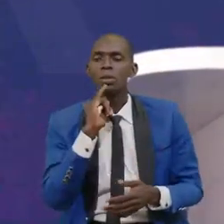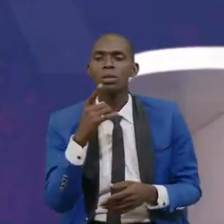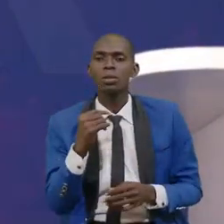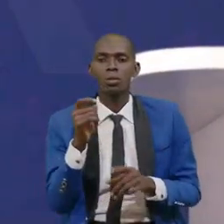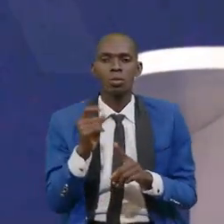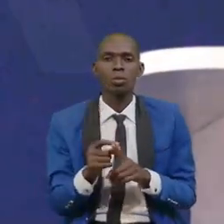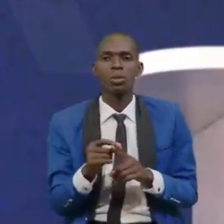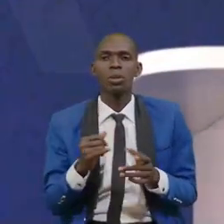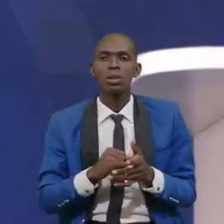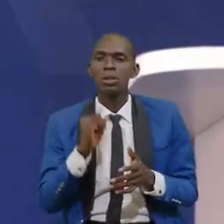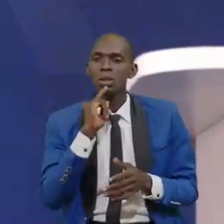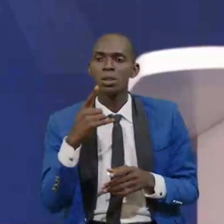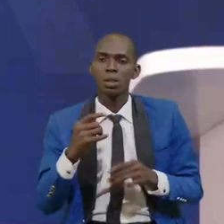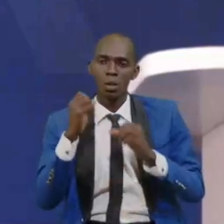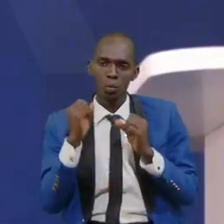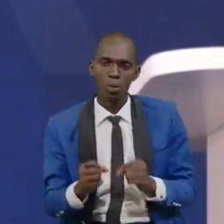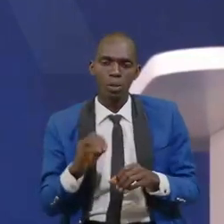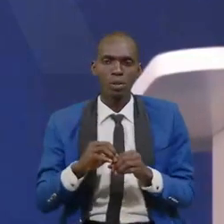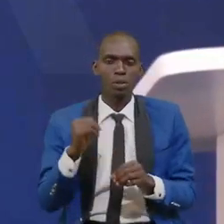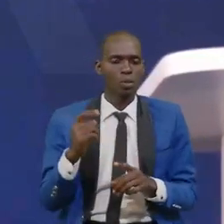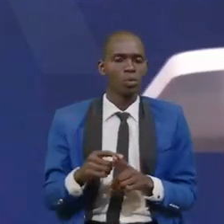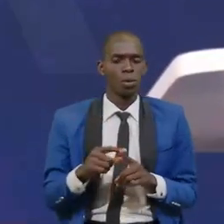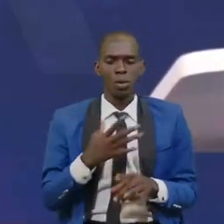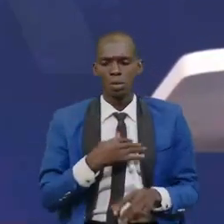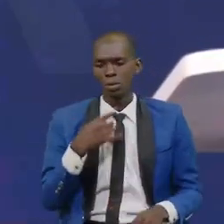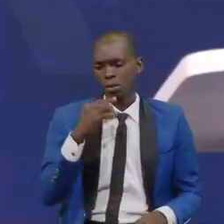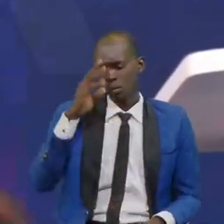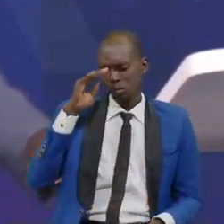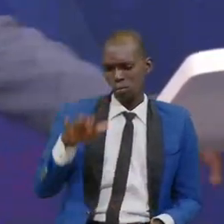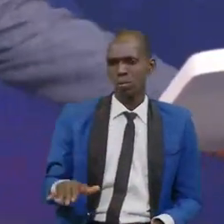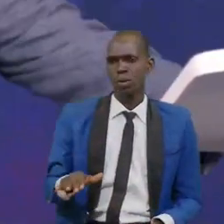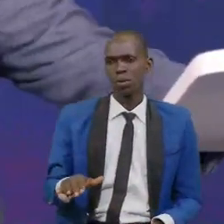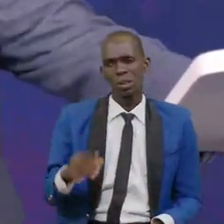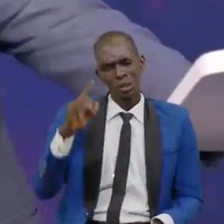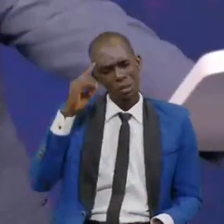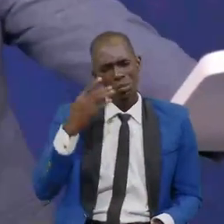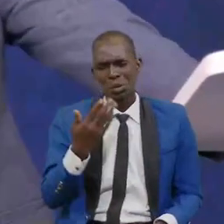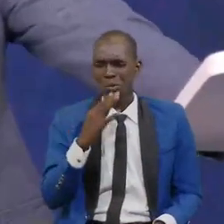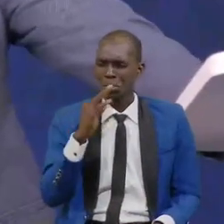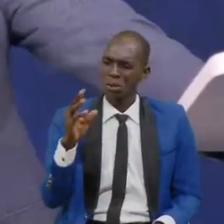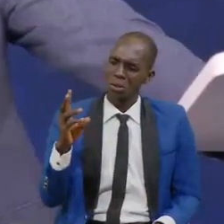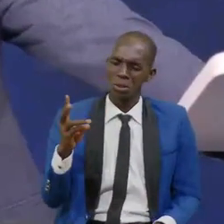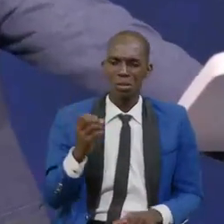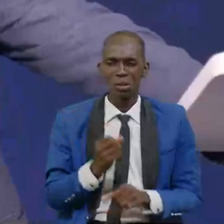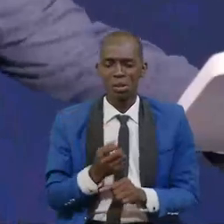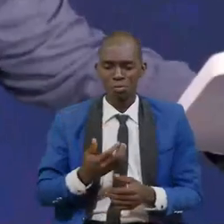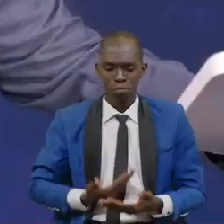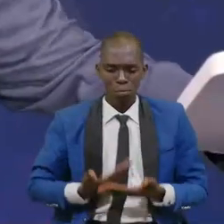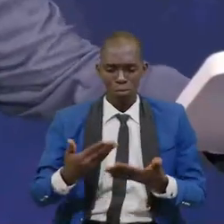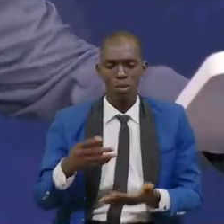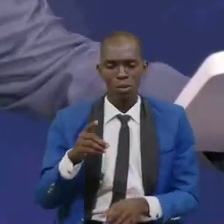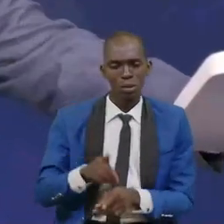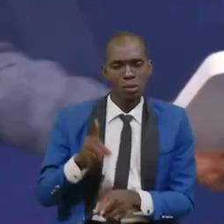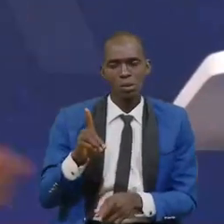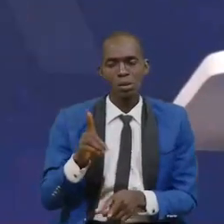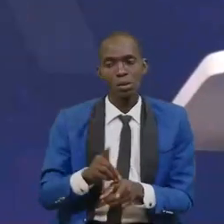puissance dans la parole. Et j'ai dit, garçon qui a 6 ou 7 paralysé depuis la naissance, j'ai dit,